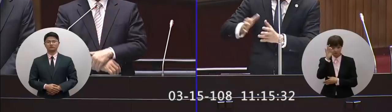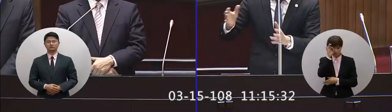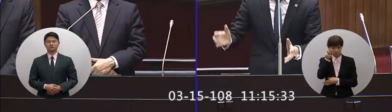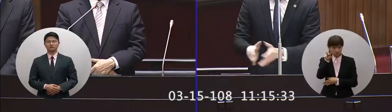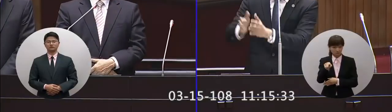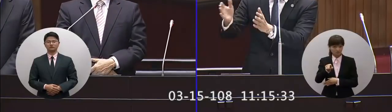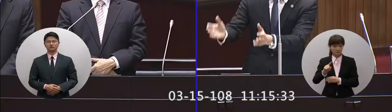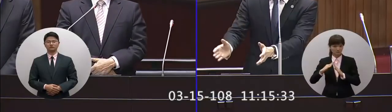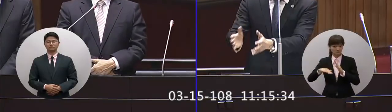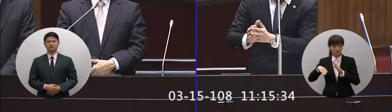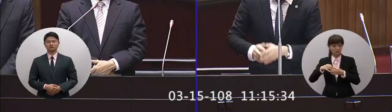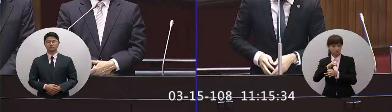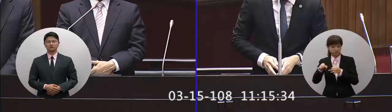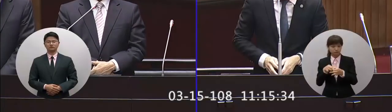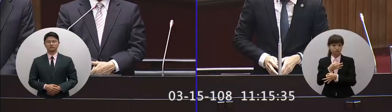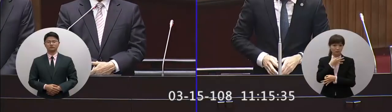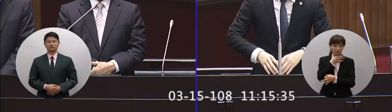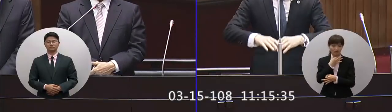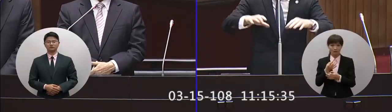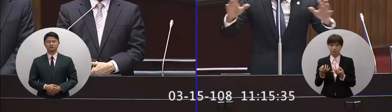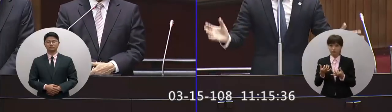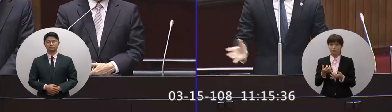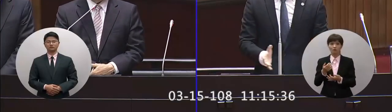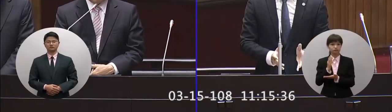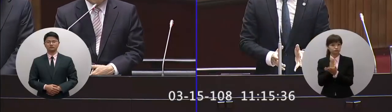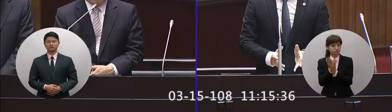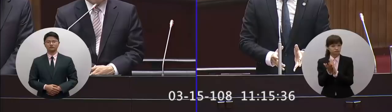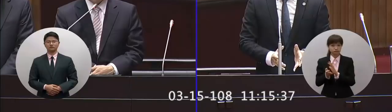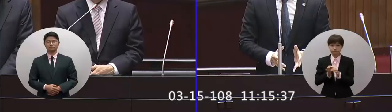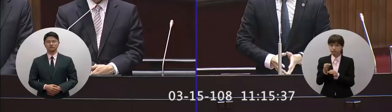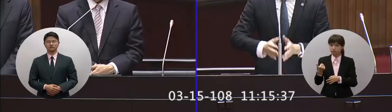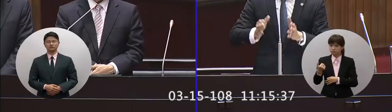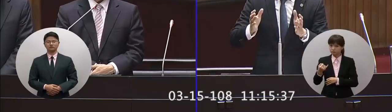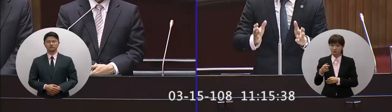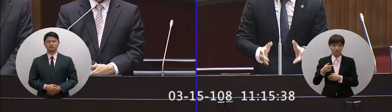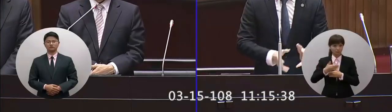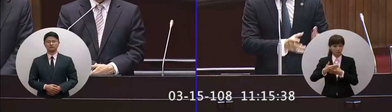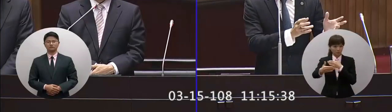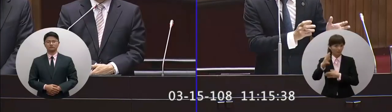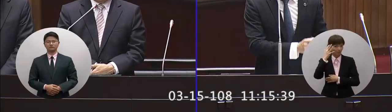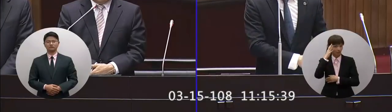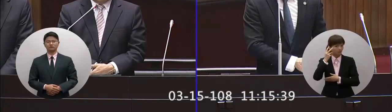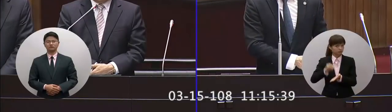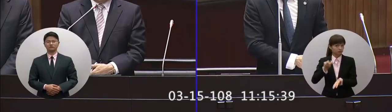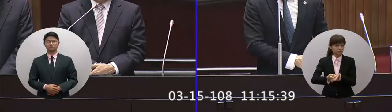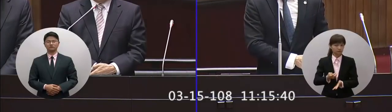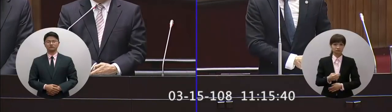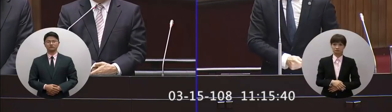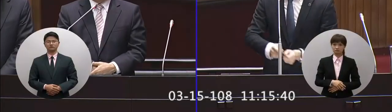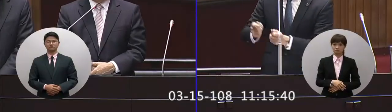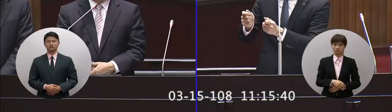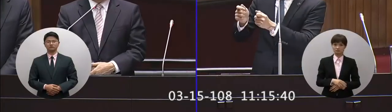况、客观的状况，上尾啊，搁爱法院爱裁定，足严格的过程啦。所以讲，咱若徛伫咧囡仔的角度来